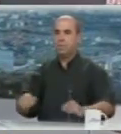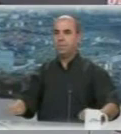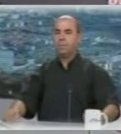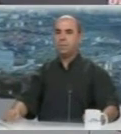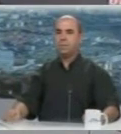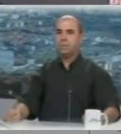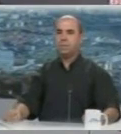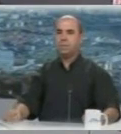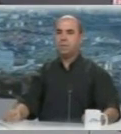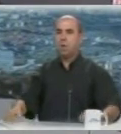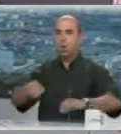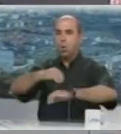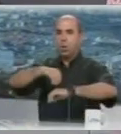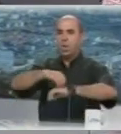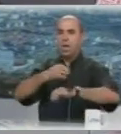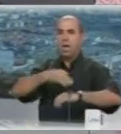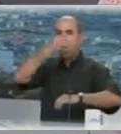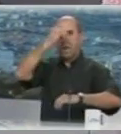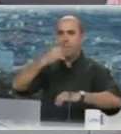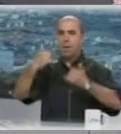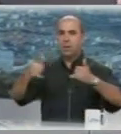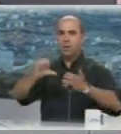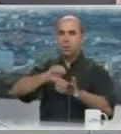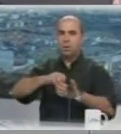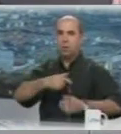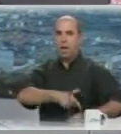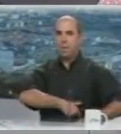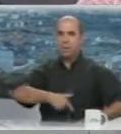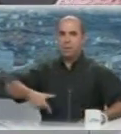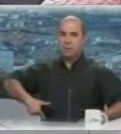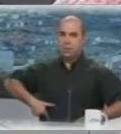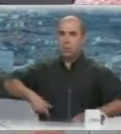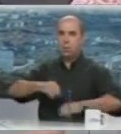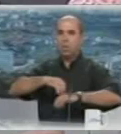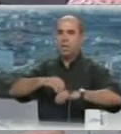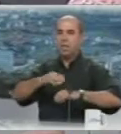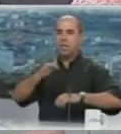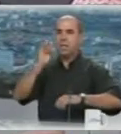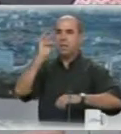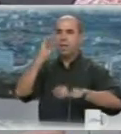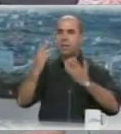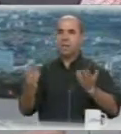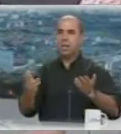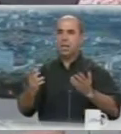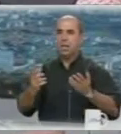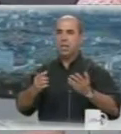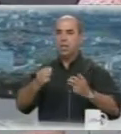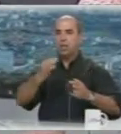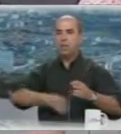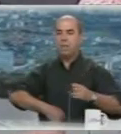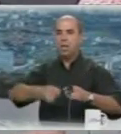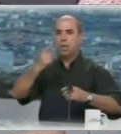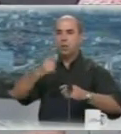كما قلت يوسف تقع غرب العاصمة، وهي بلدية تابعة لولاية تيبازا، تقع شمال شرق تيبازا على